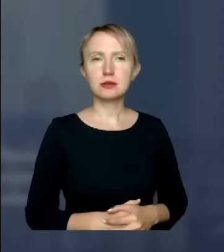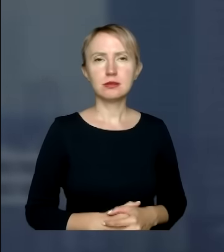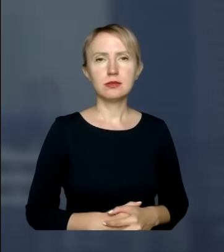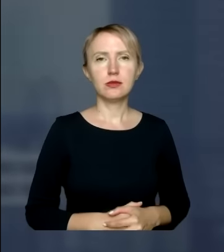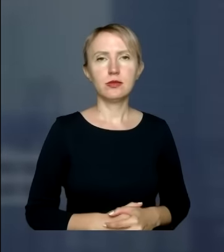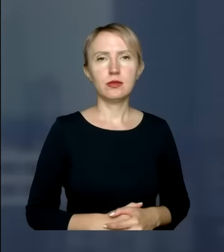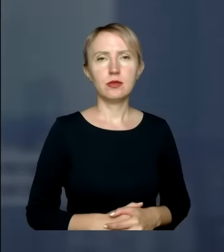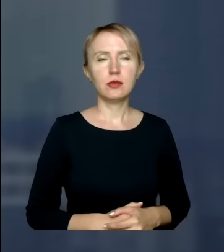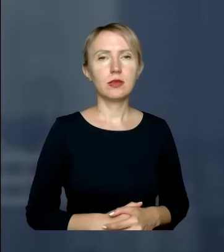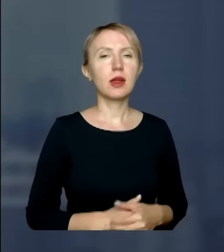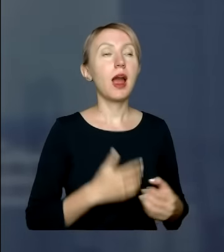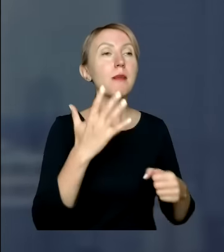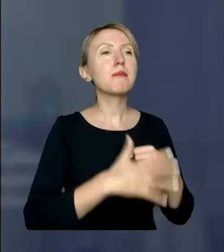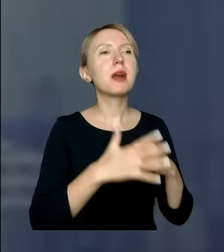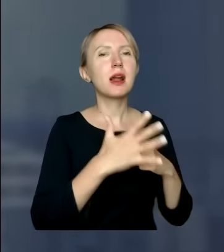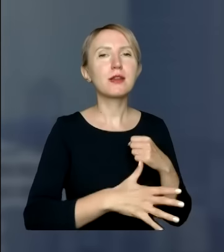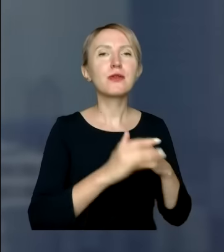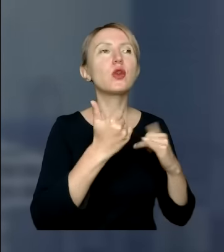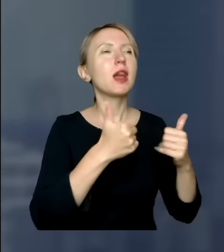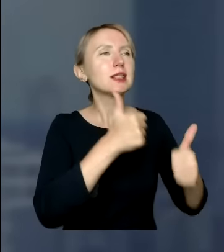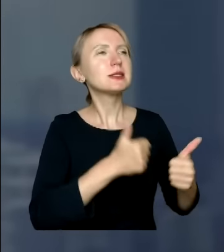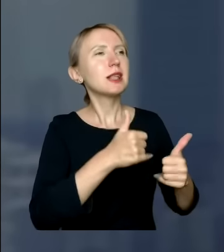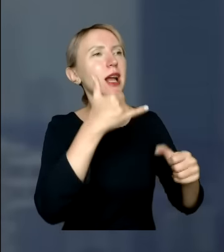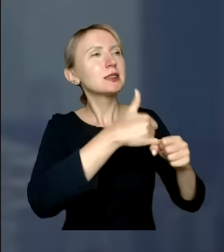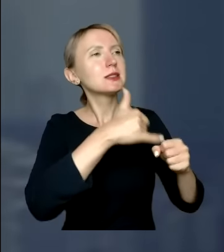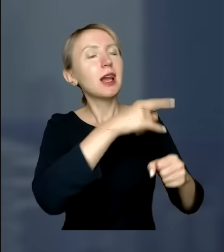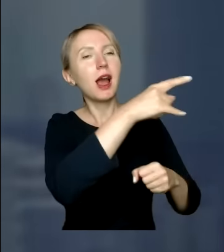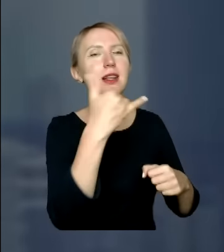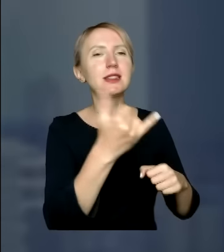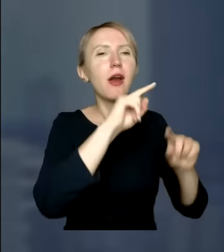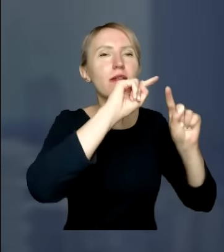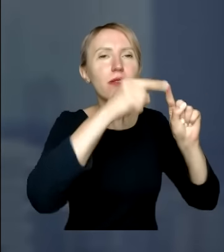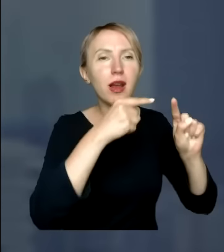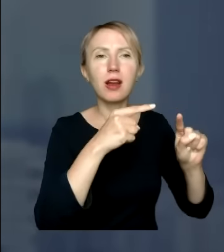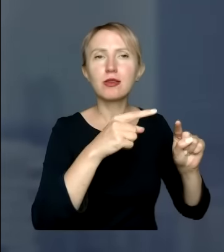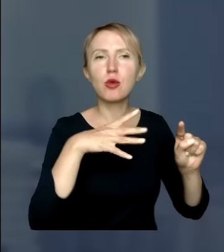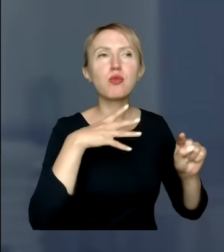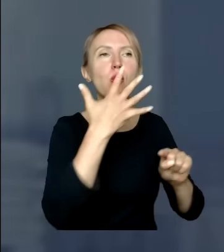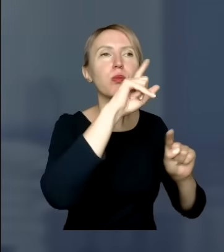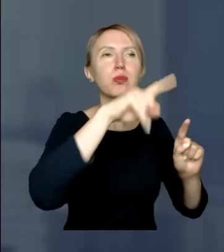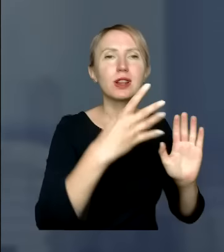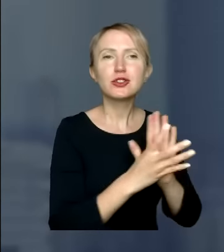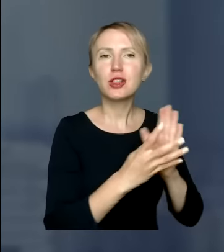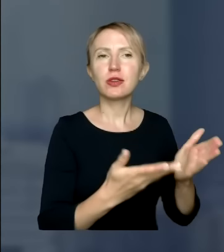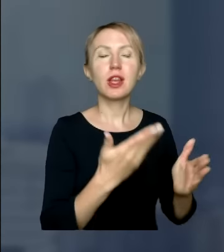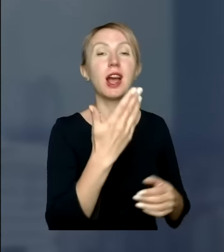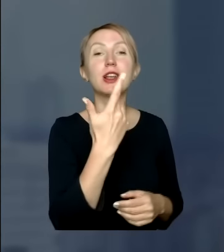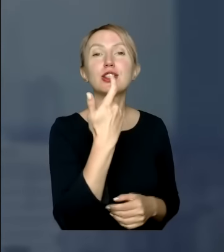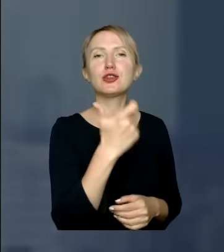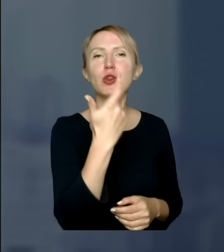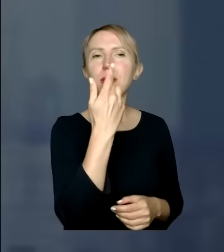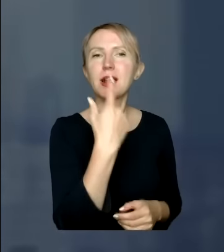stacji zawsze jest z haczykiem prawda nie ma okrągłych sum więc tu było 51 a tu 100 miliardów Bo lepiej brzmi to zaczyna być już